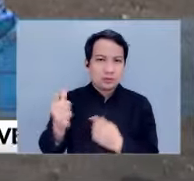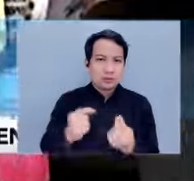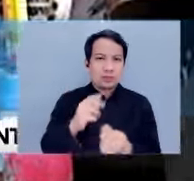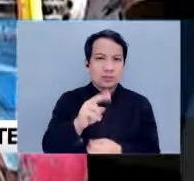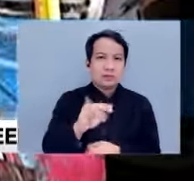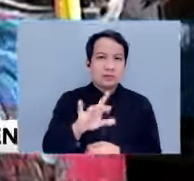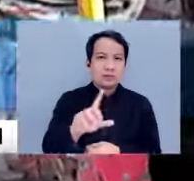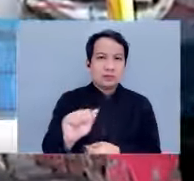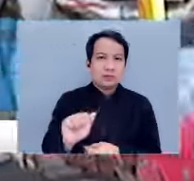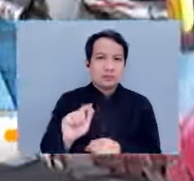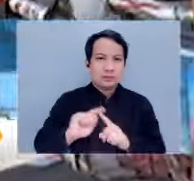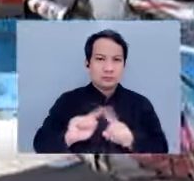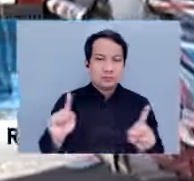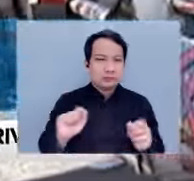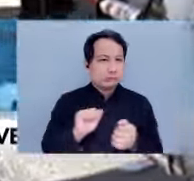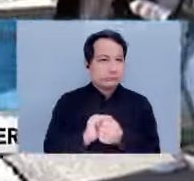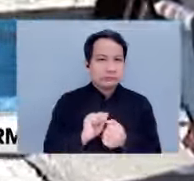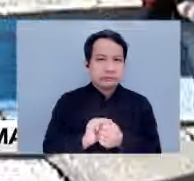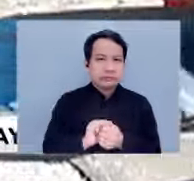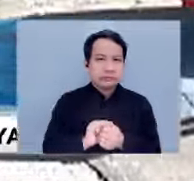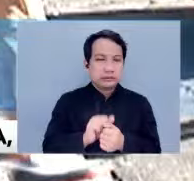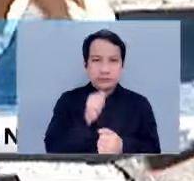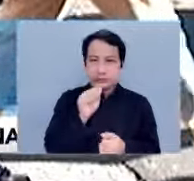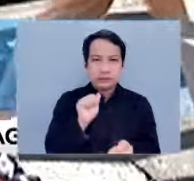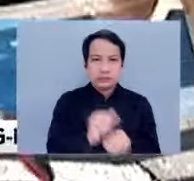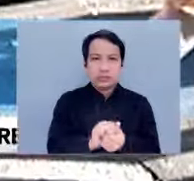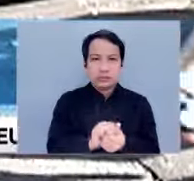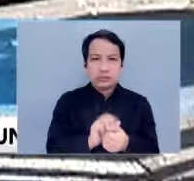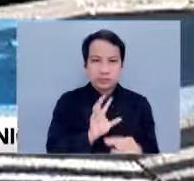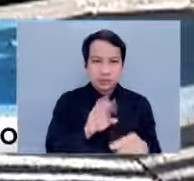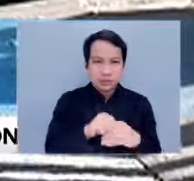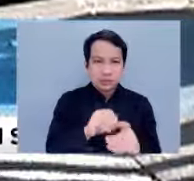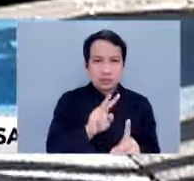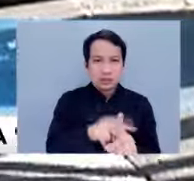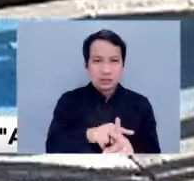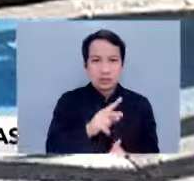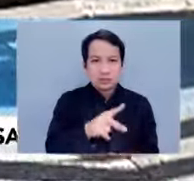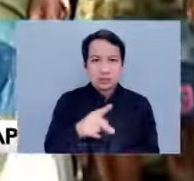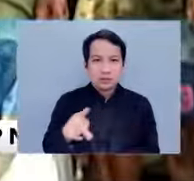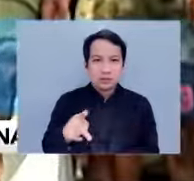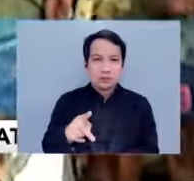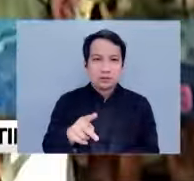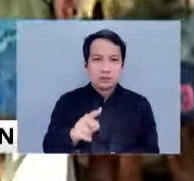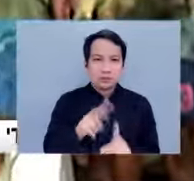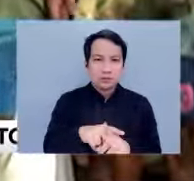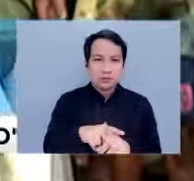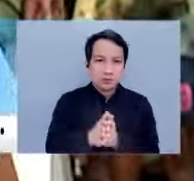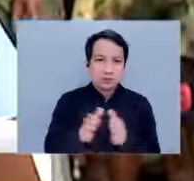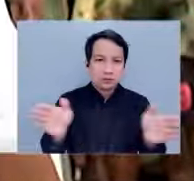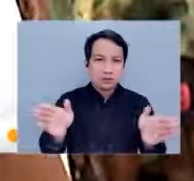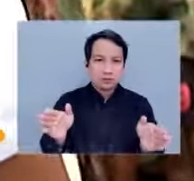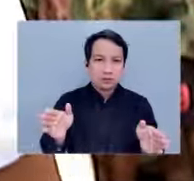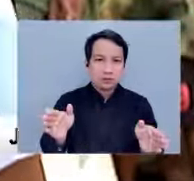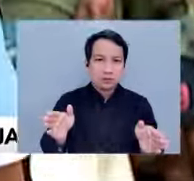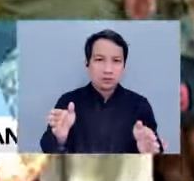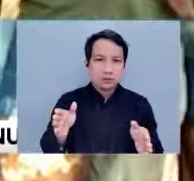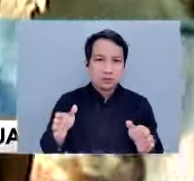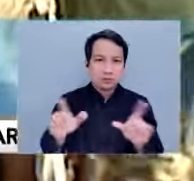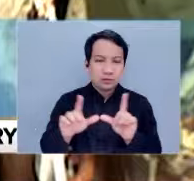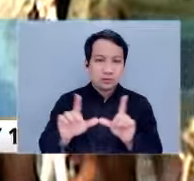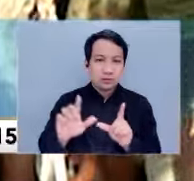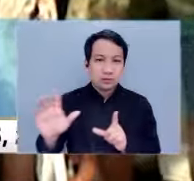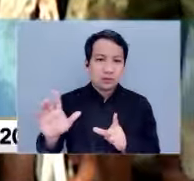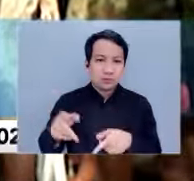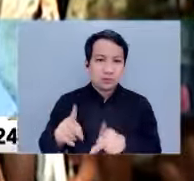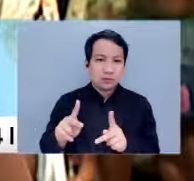ang ibang kasamahan nila na hindi sumali sa consolidation. Siyempre, paglalaban nila nationwide, paglalaban nila yung prakisa nila na huwag